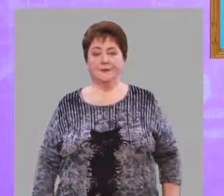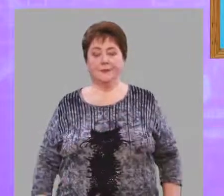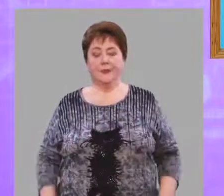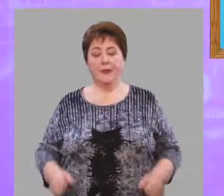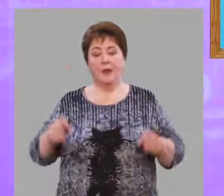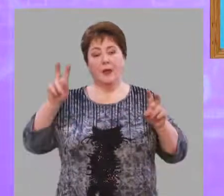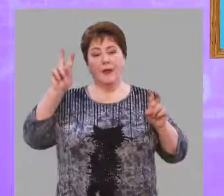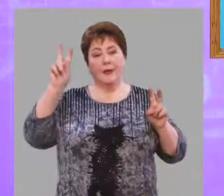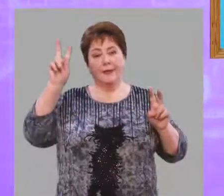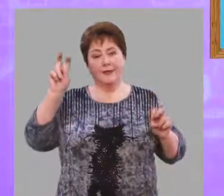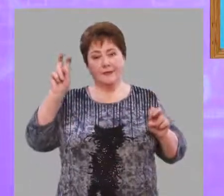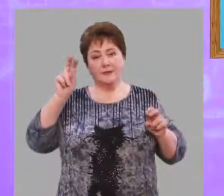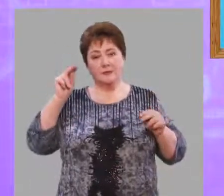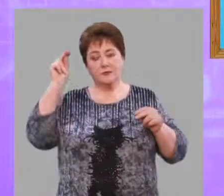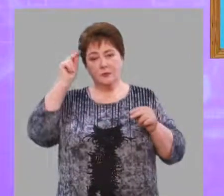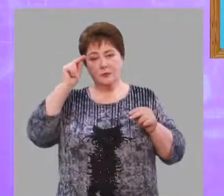Девиз урока.